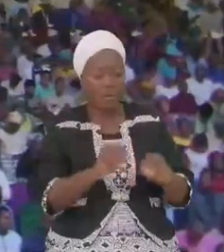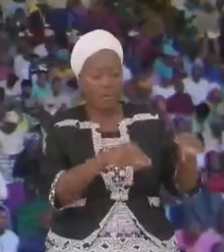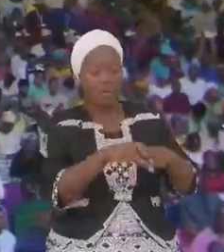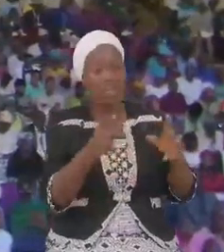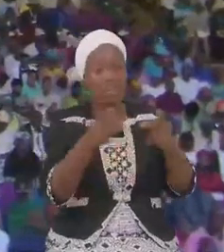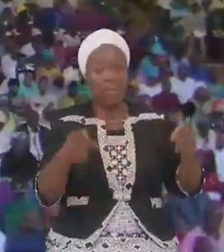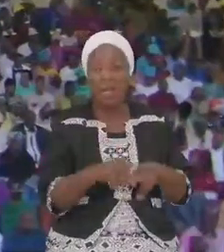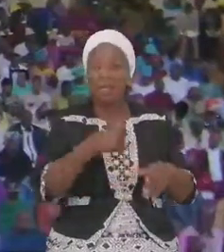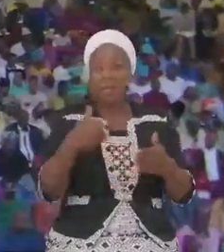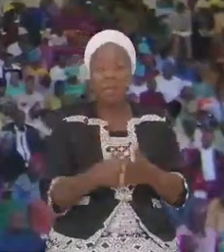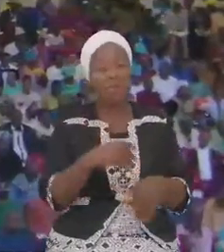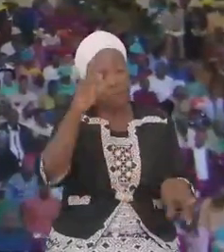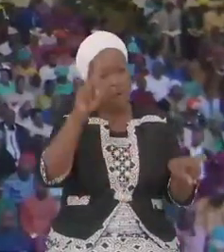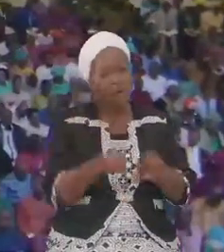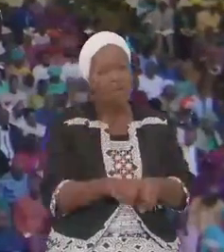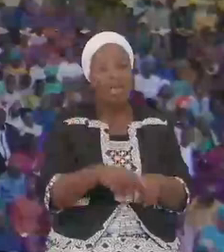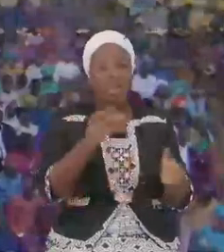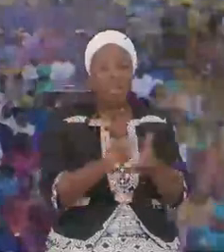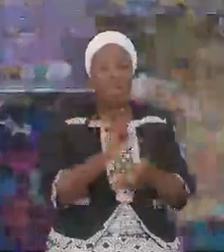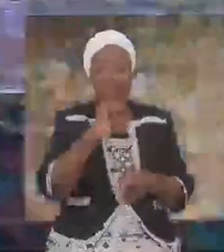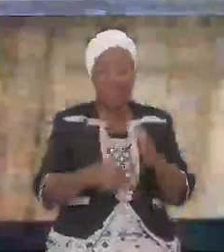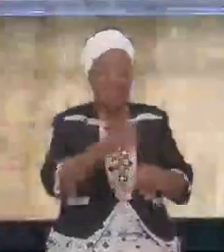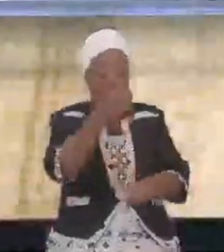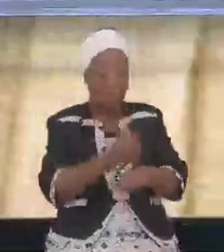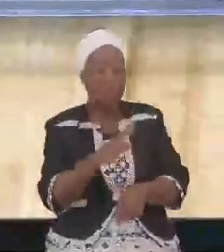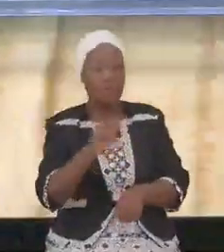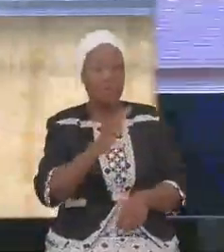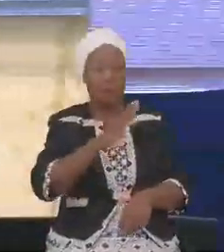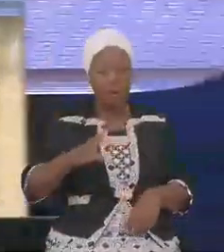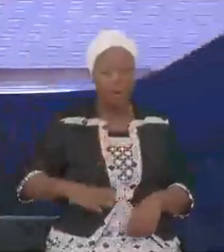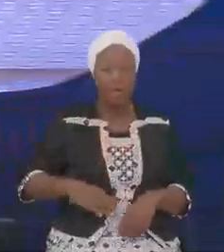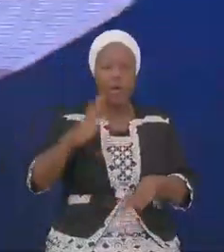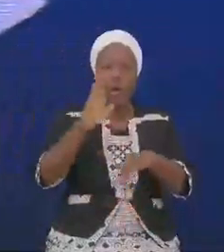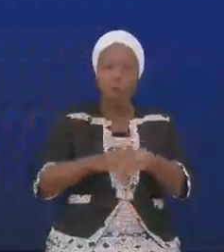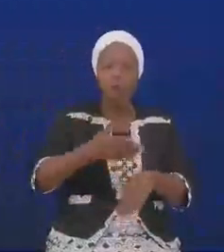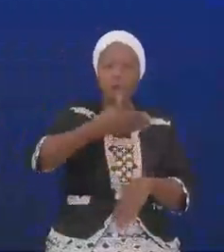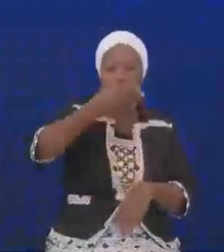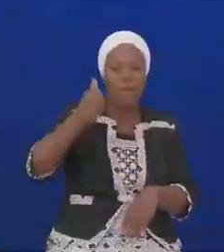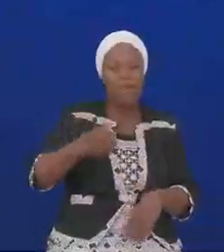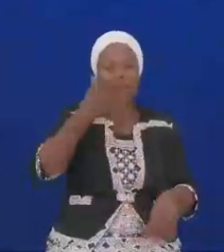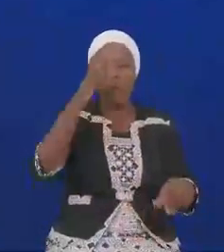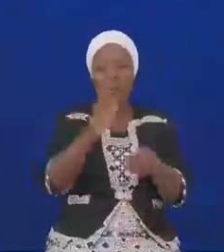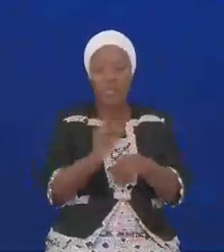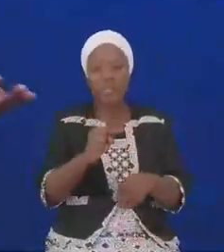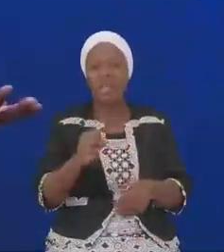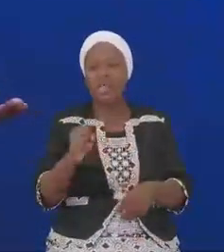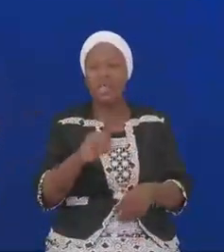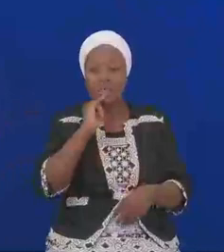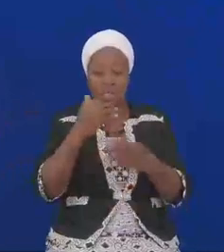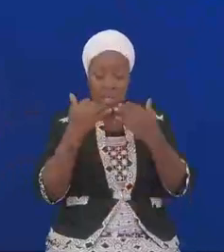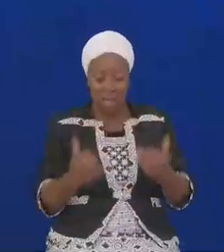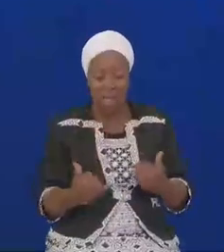place et une nouvelle alliance qui a été établie par Christ sur de meilleures promesses.